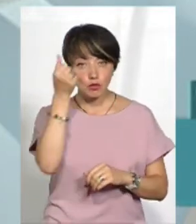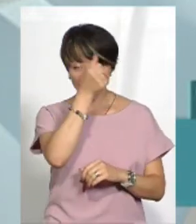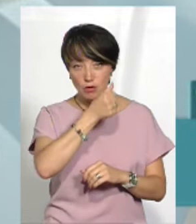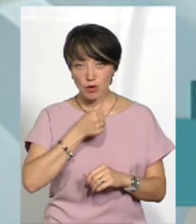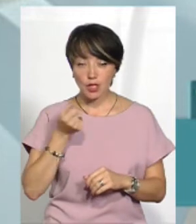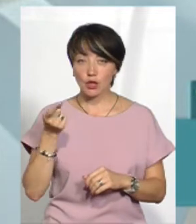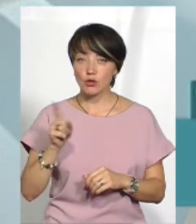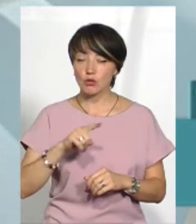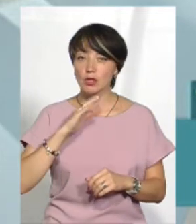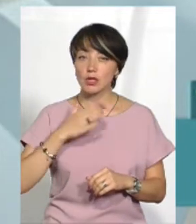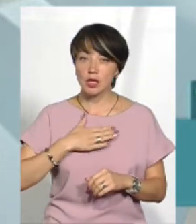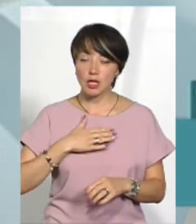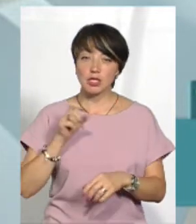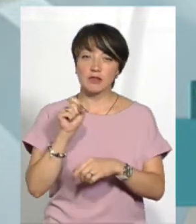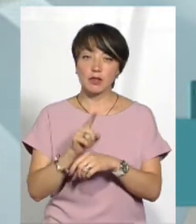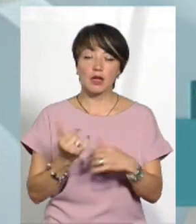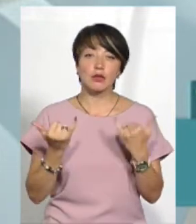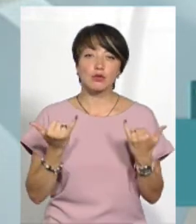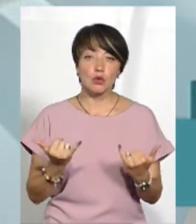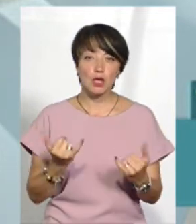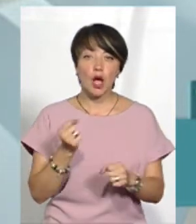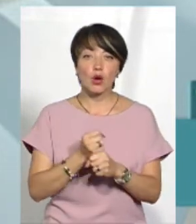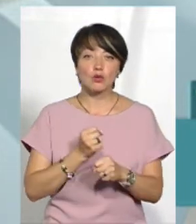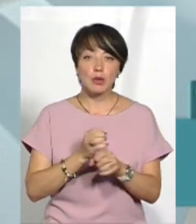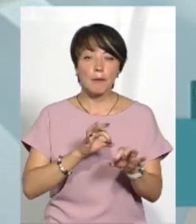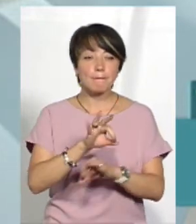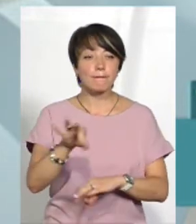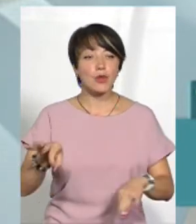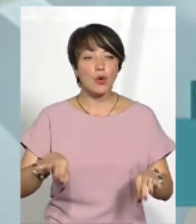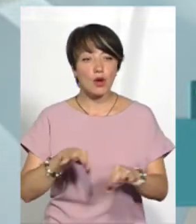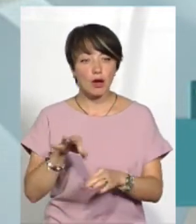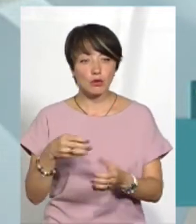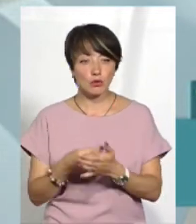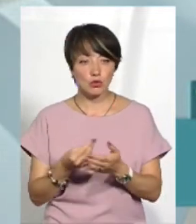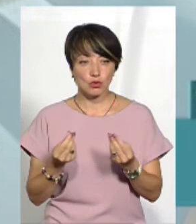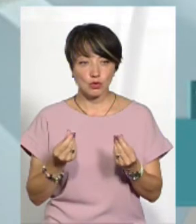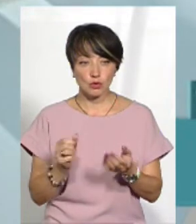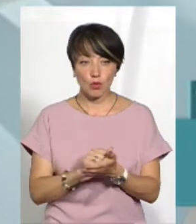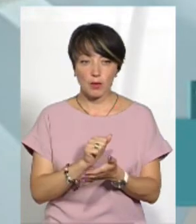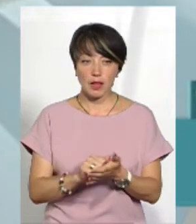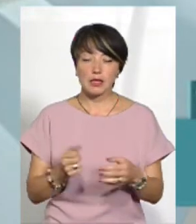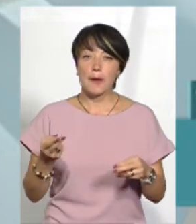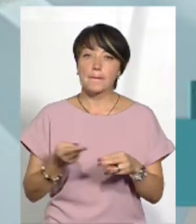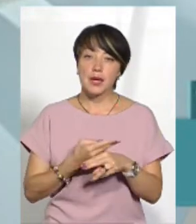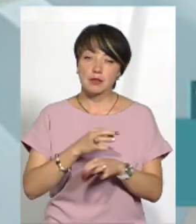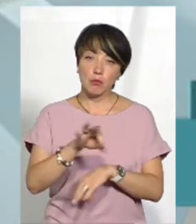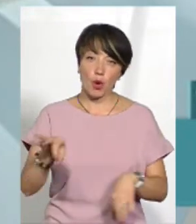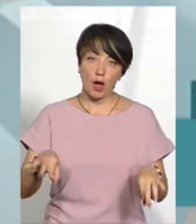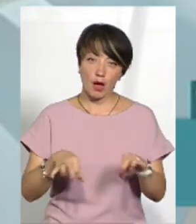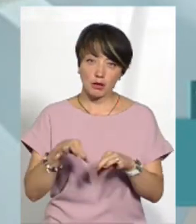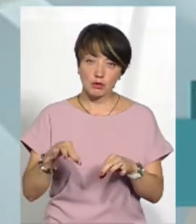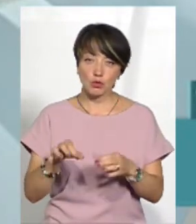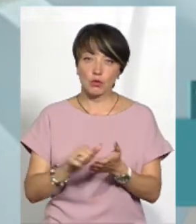році. Тому наше завдання сьогодні стоїть розробити проектно-кошторисну документацію, тому що без